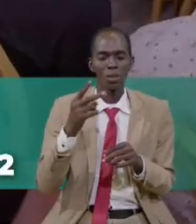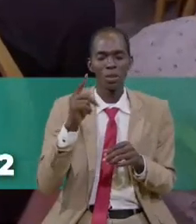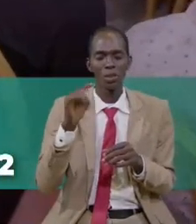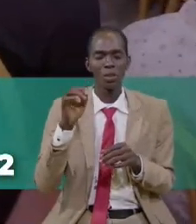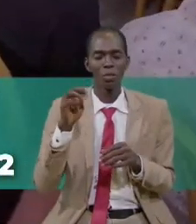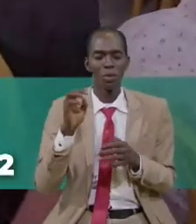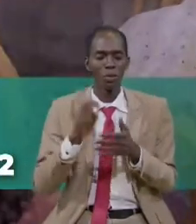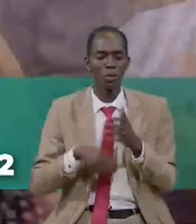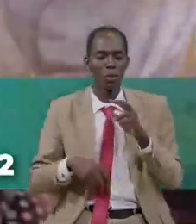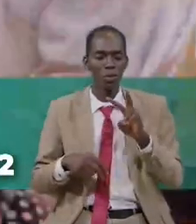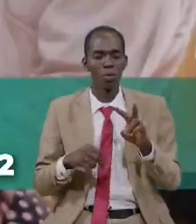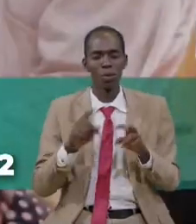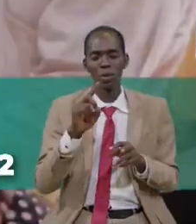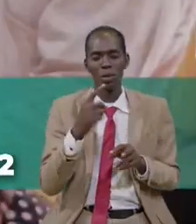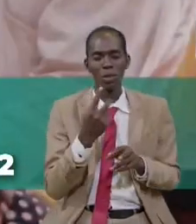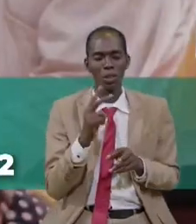2 Timothée,